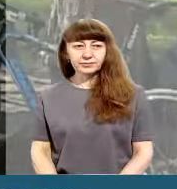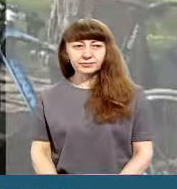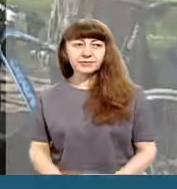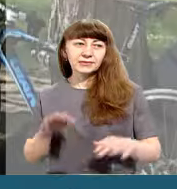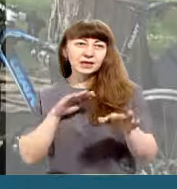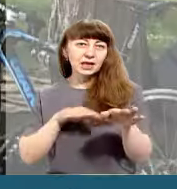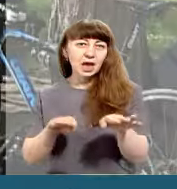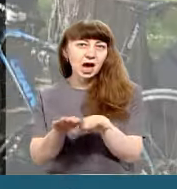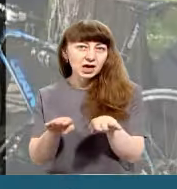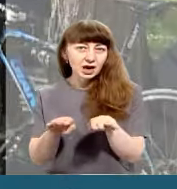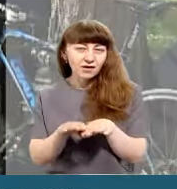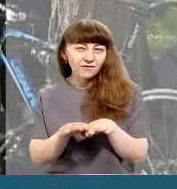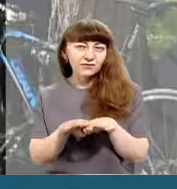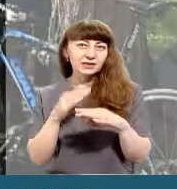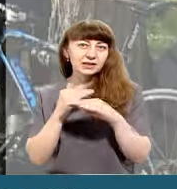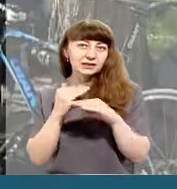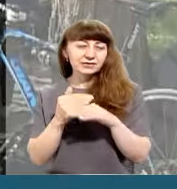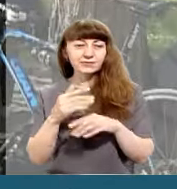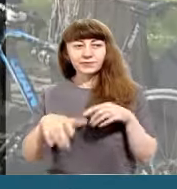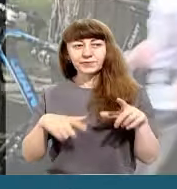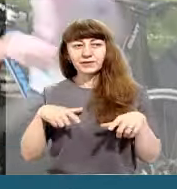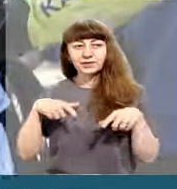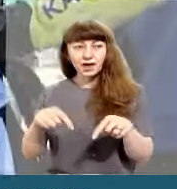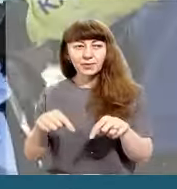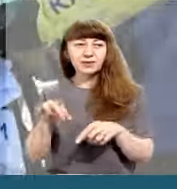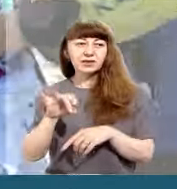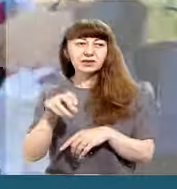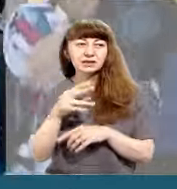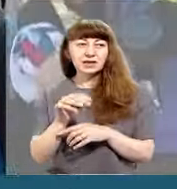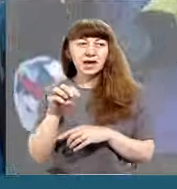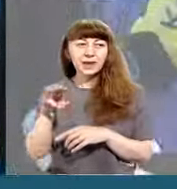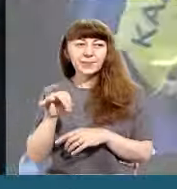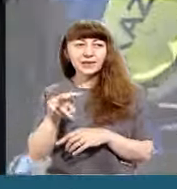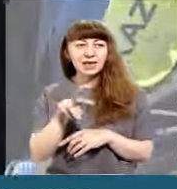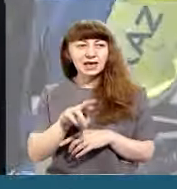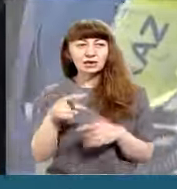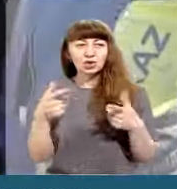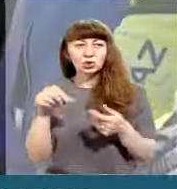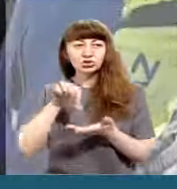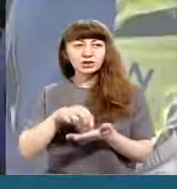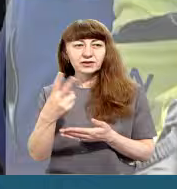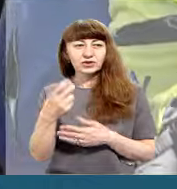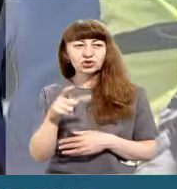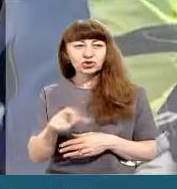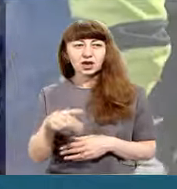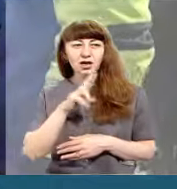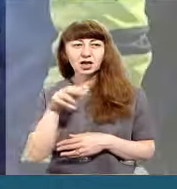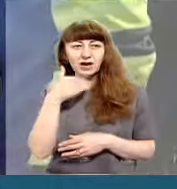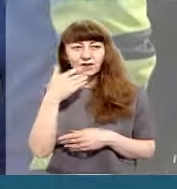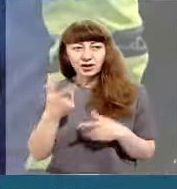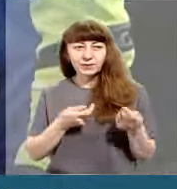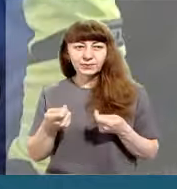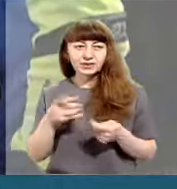Наряду с велопробегом в Парке Победы состоялся забег на президентскую милю, в котором участвуют около 200 человек. Как говорят